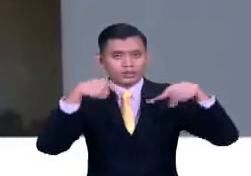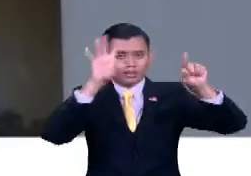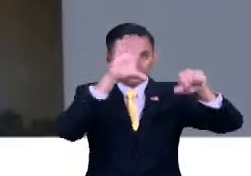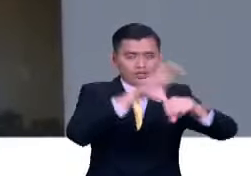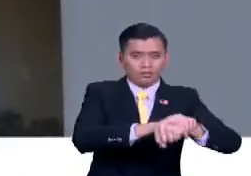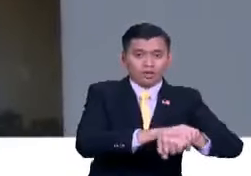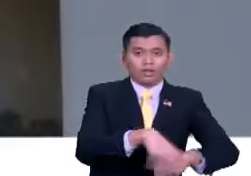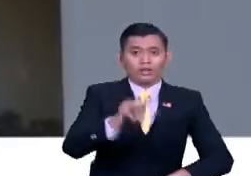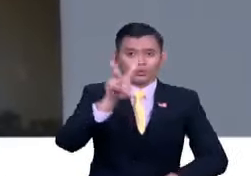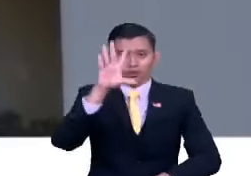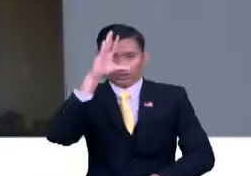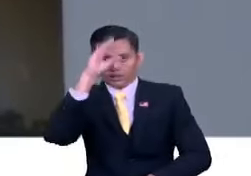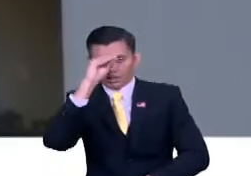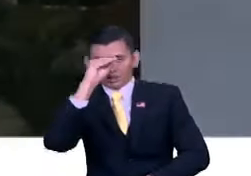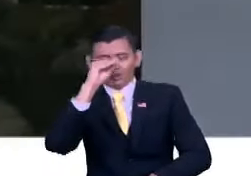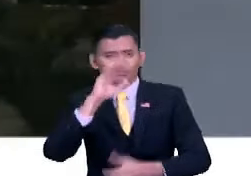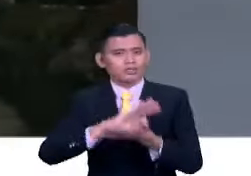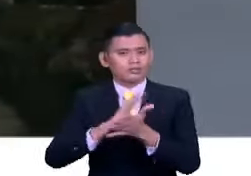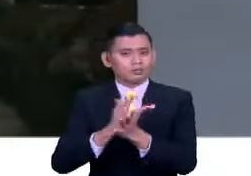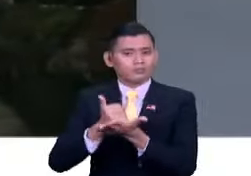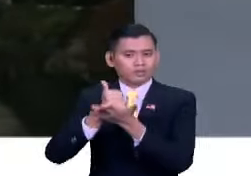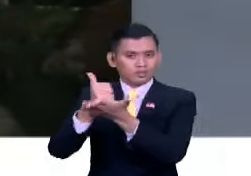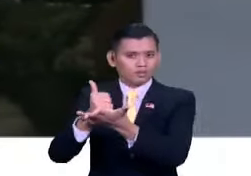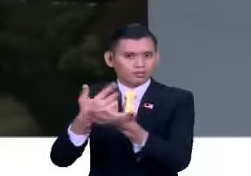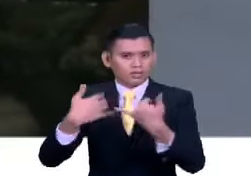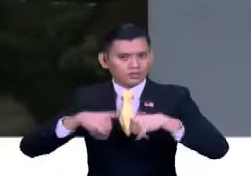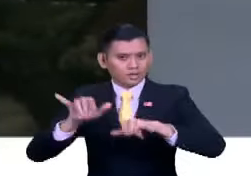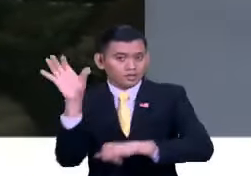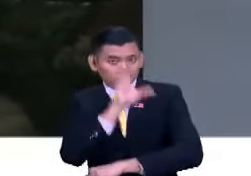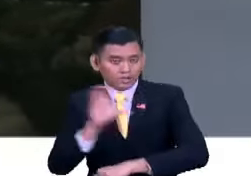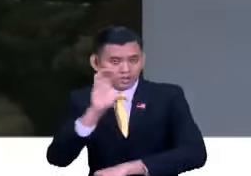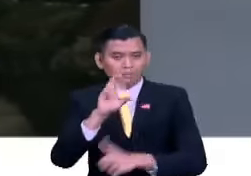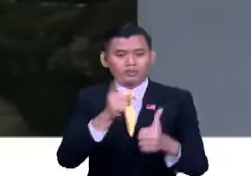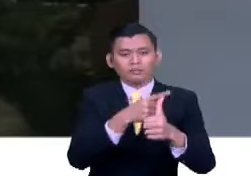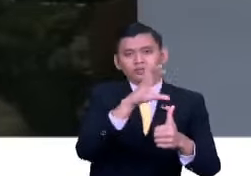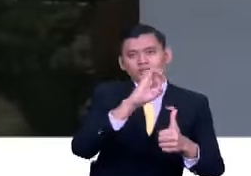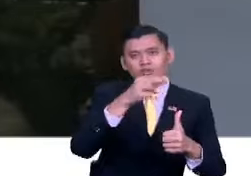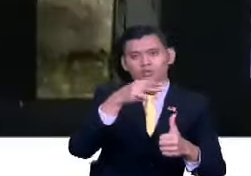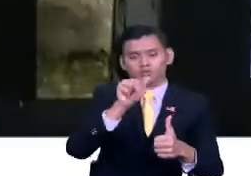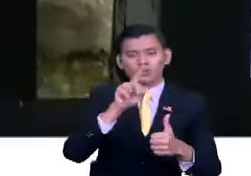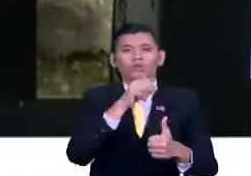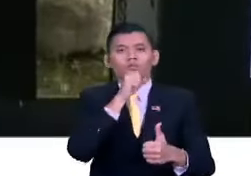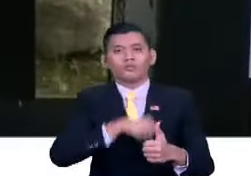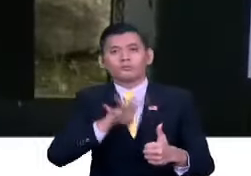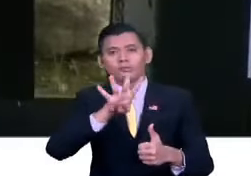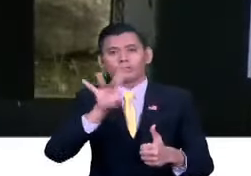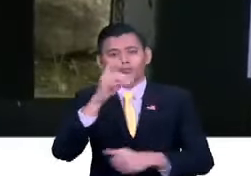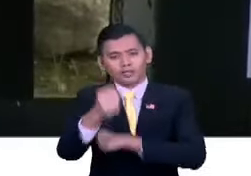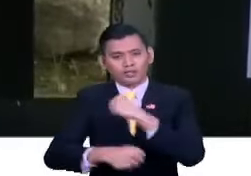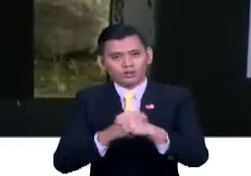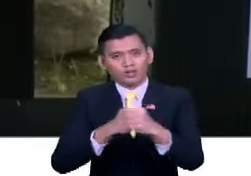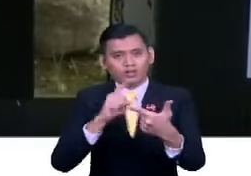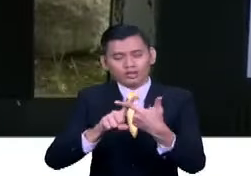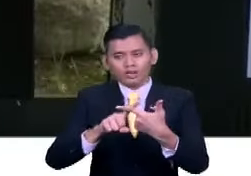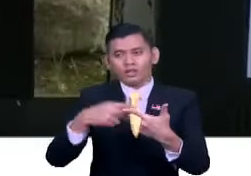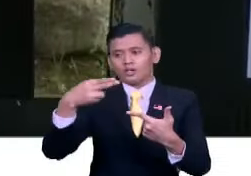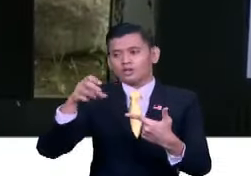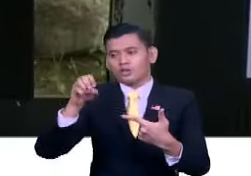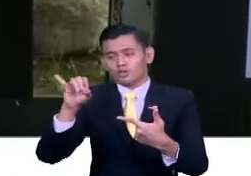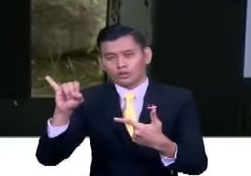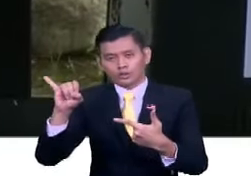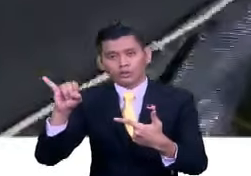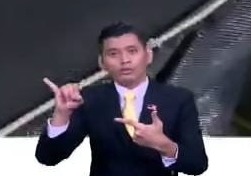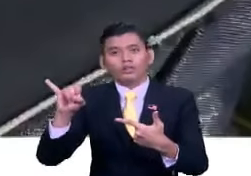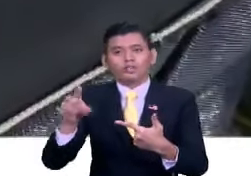Dua lelaki dipercayai orang kanan suspek masih diburu, iaitu Chua Siong Hoi, 48 tahun dan Hyo Hee